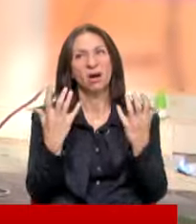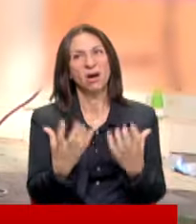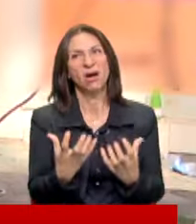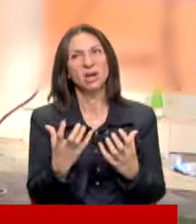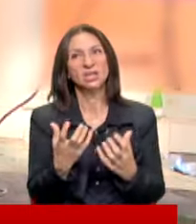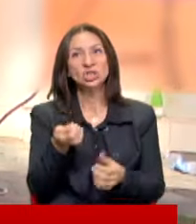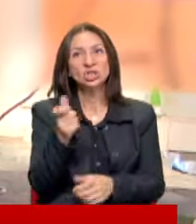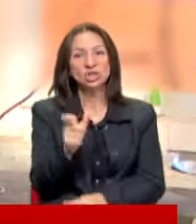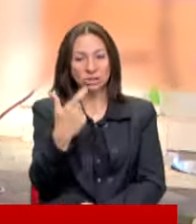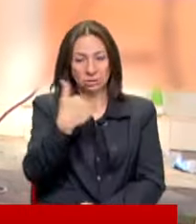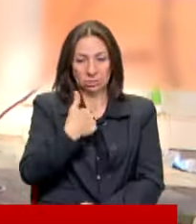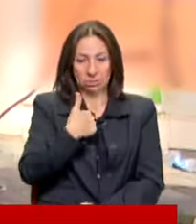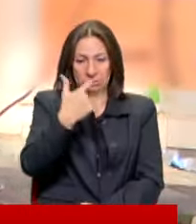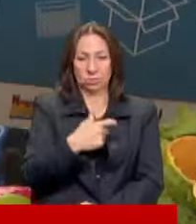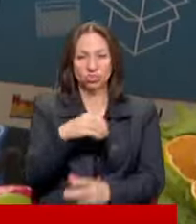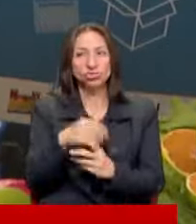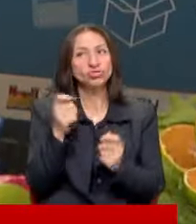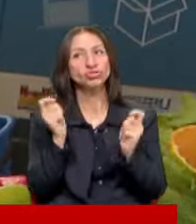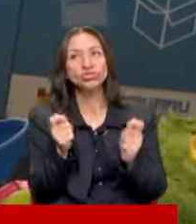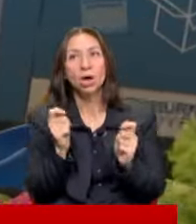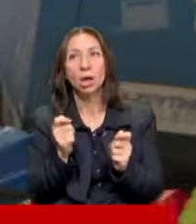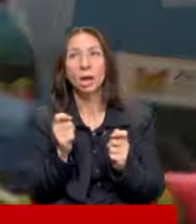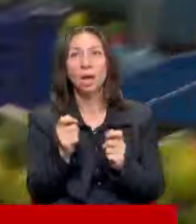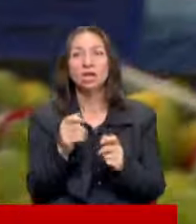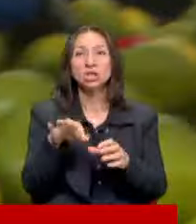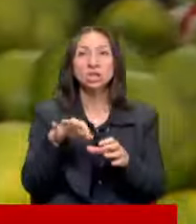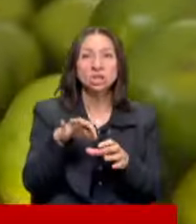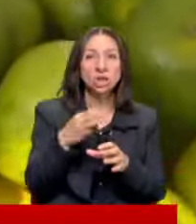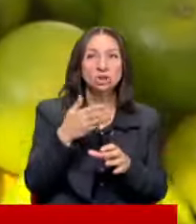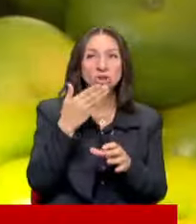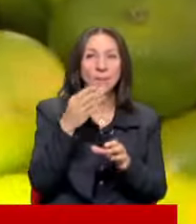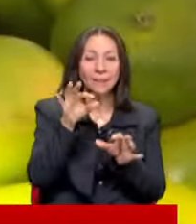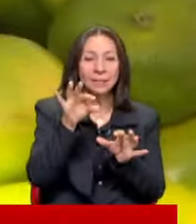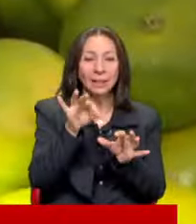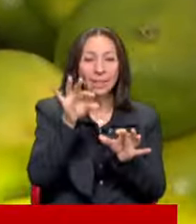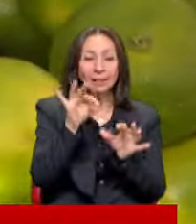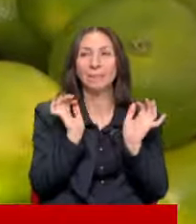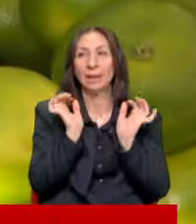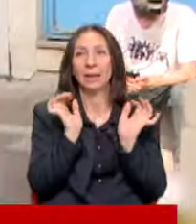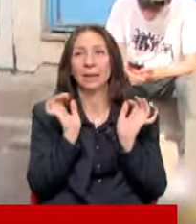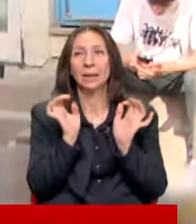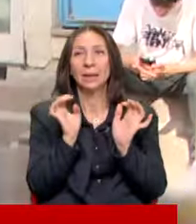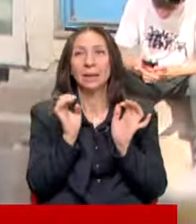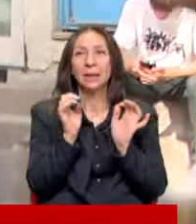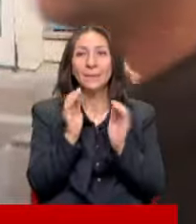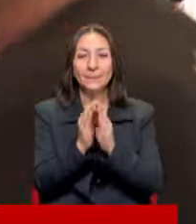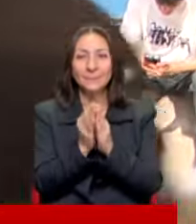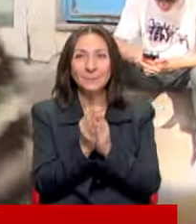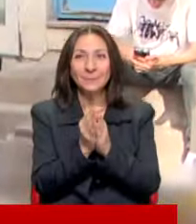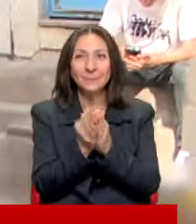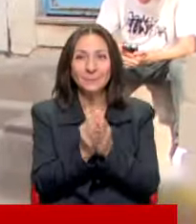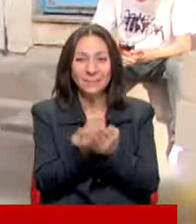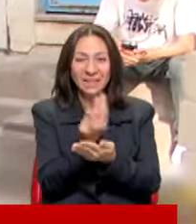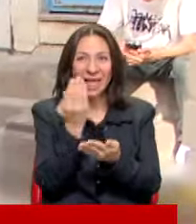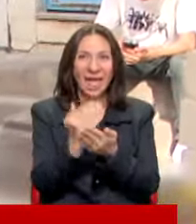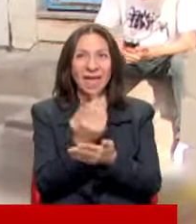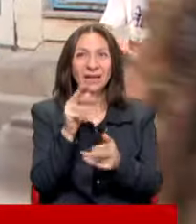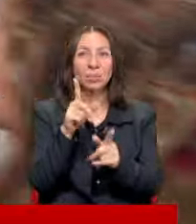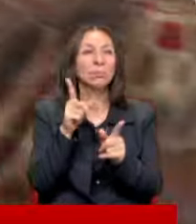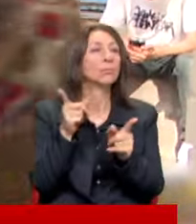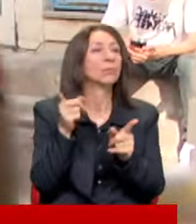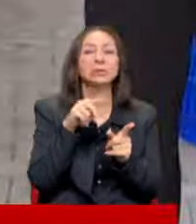işçi kısmı için biraz zorle Çaya çorbaya artık damlata damlata şeyler gibi midyeciler gibi böyle damla damla